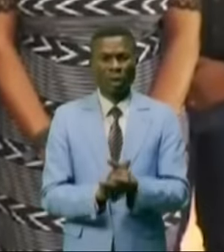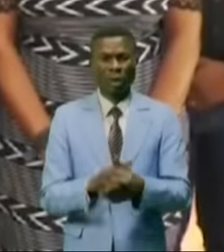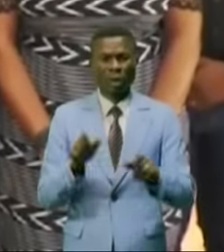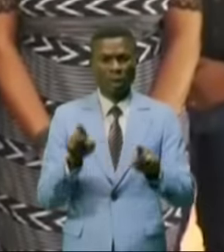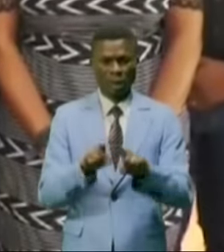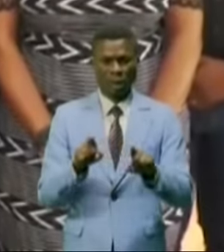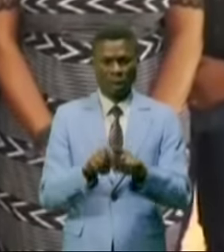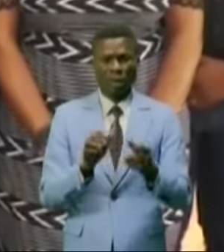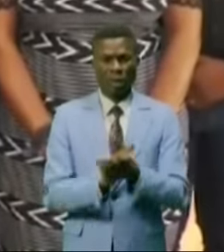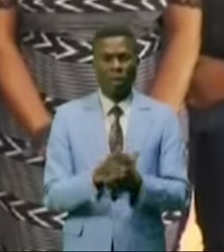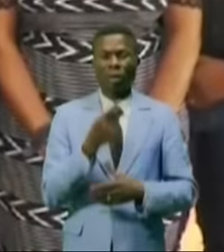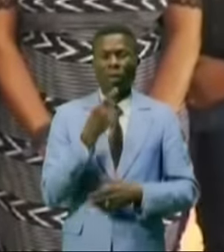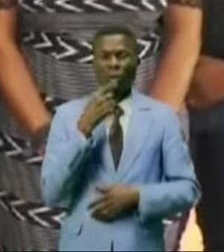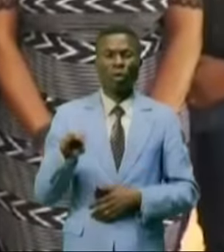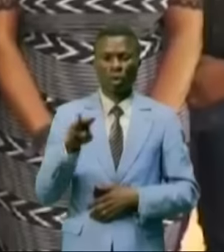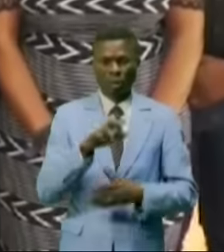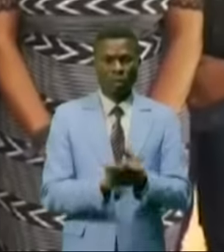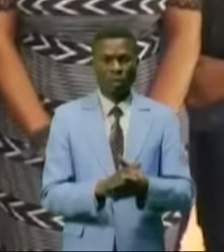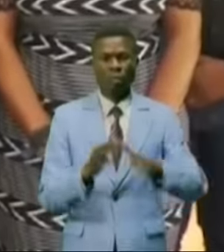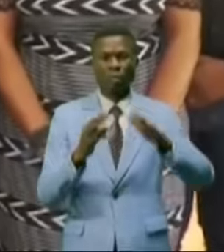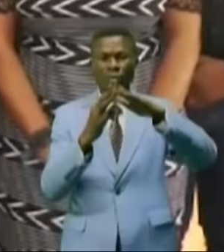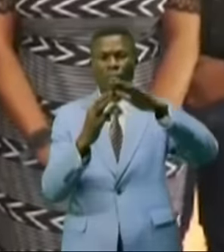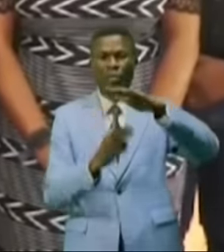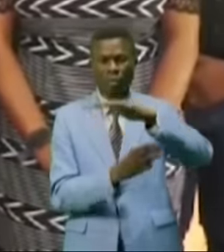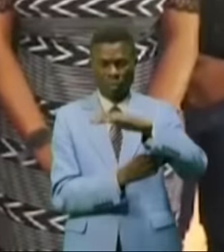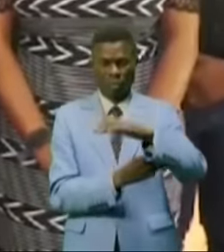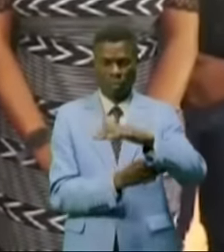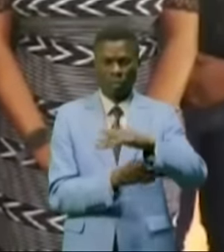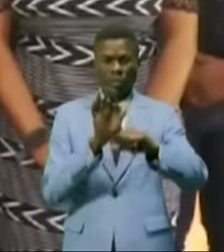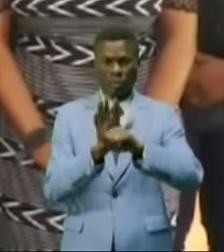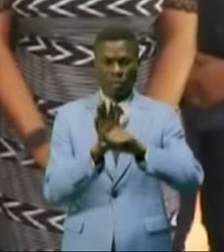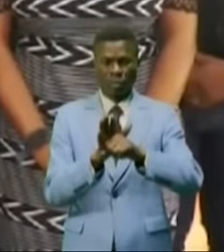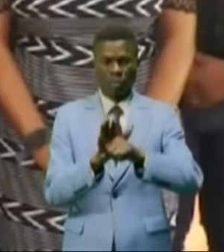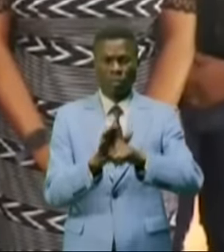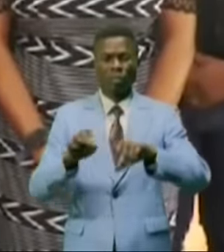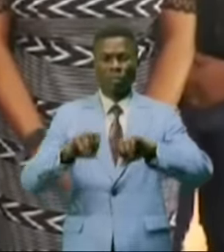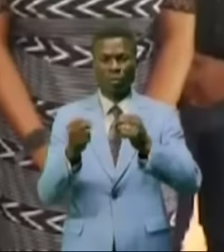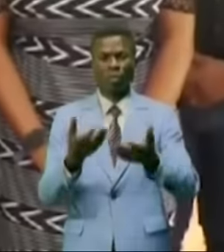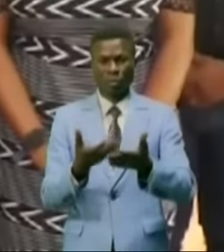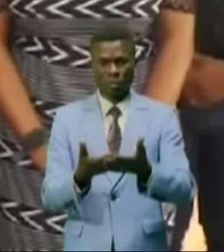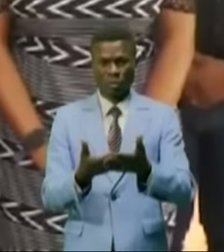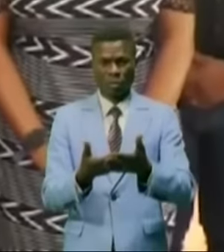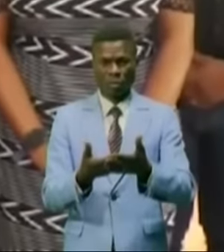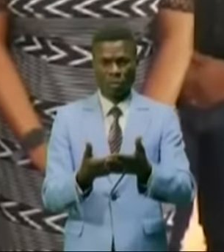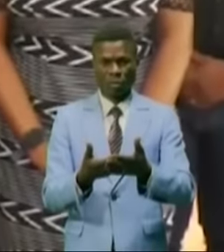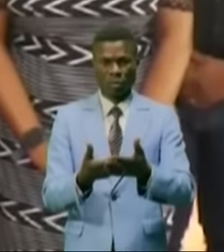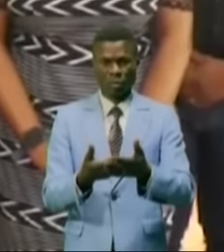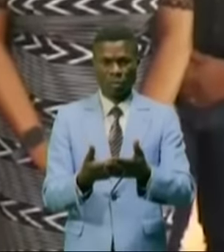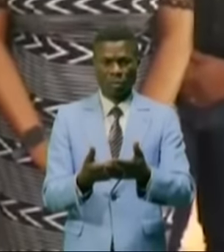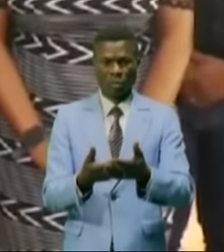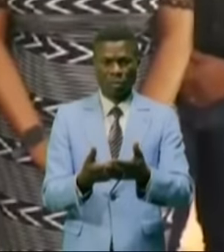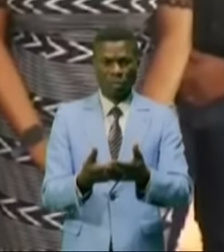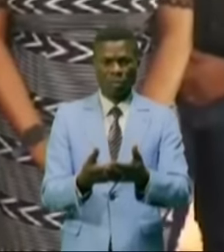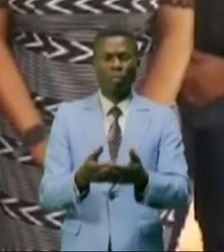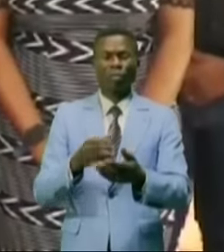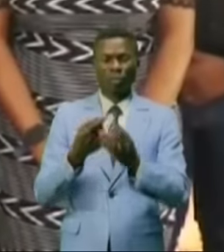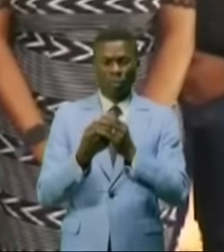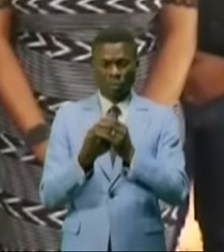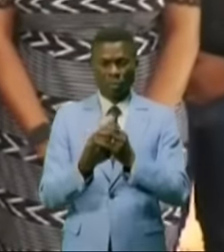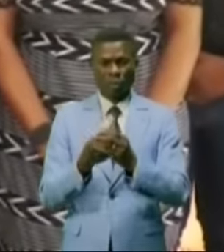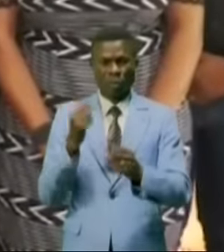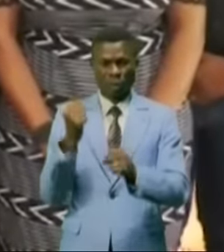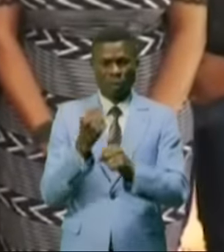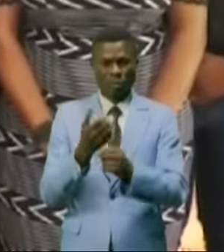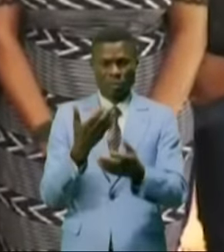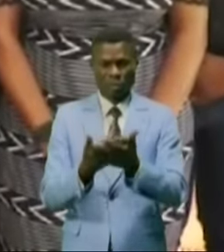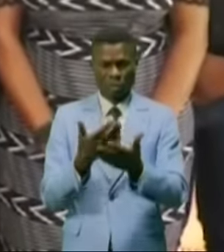le pont Louvois et la nationale numéro 5. C'est vraiment dans un futur très proche que lui-même viendra